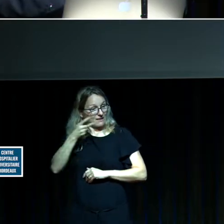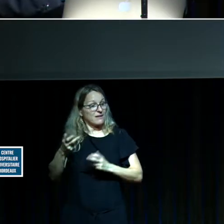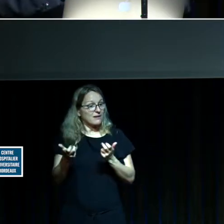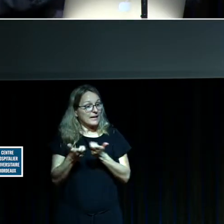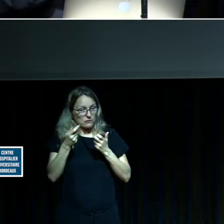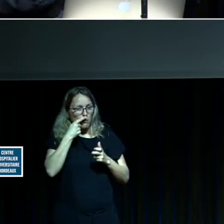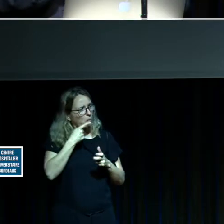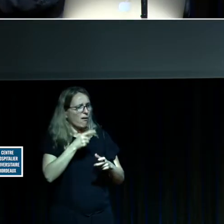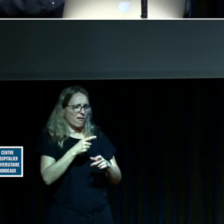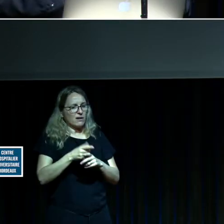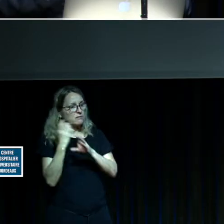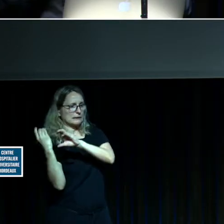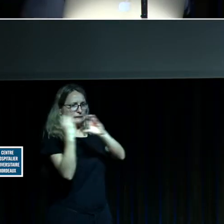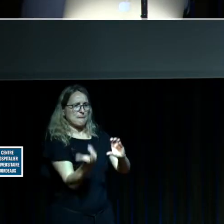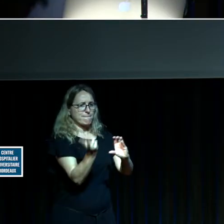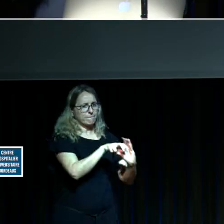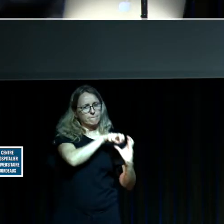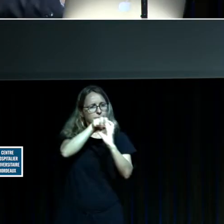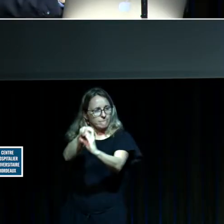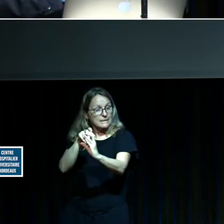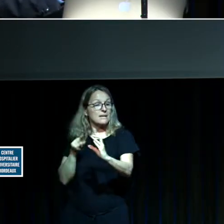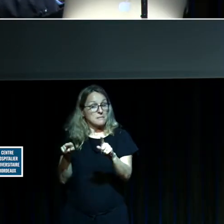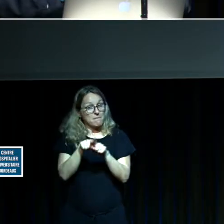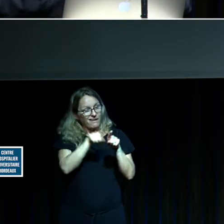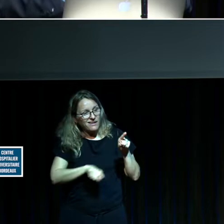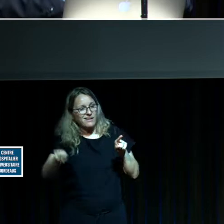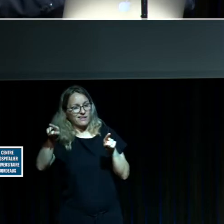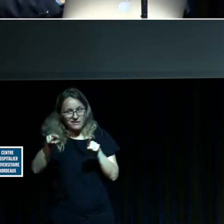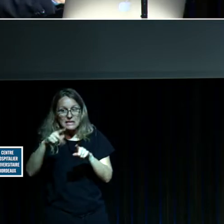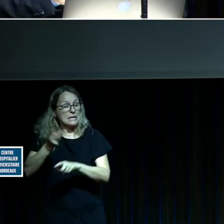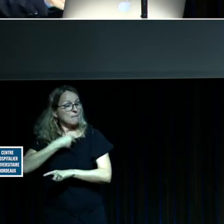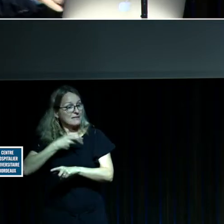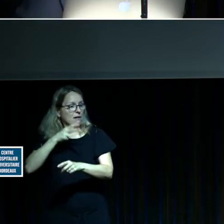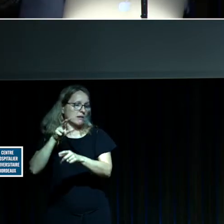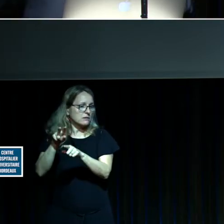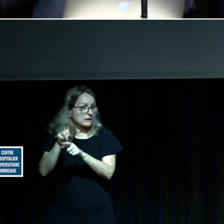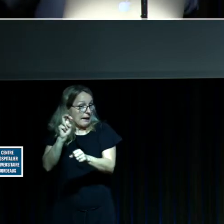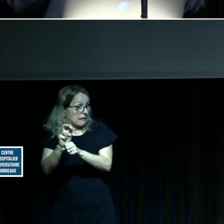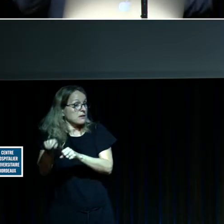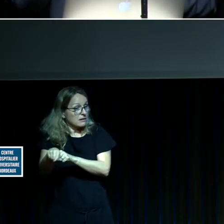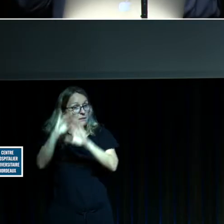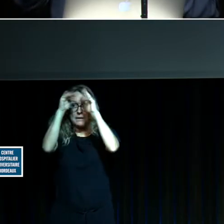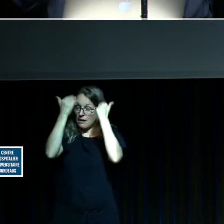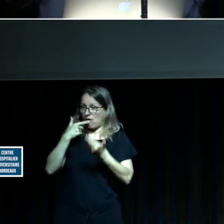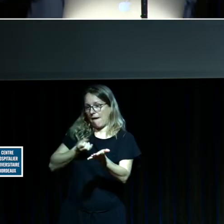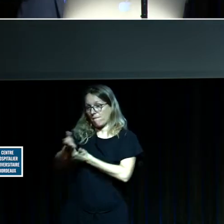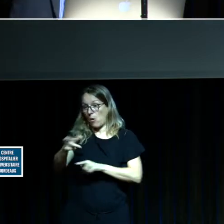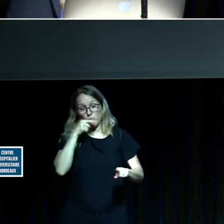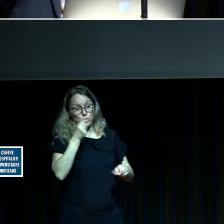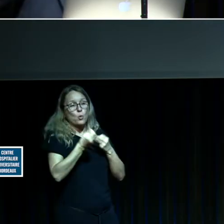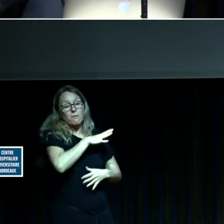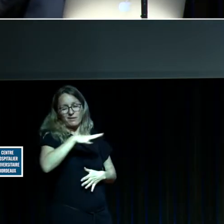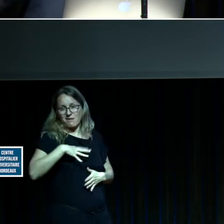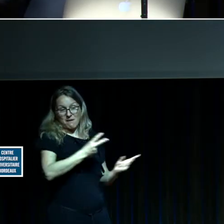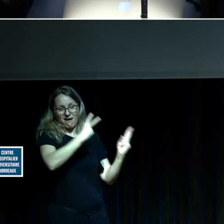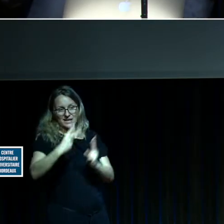pour vous transporter, il vous envoie au bon endroit, mais il va prévenir le médecin de garde de Pellegrin en lui disant « Écoute, je t'envoie monsieur ou madame un tel, il